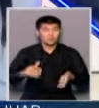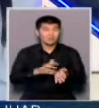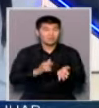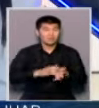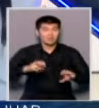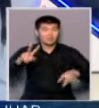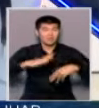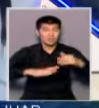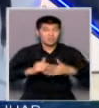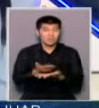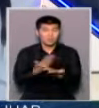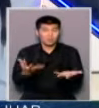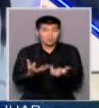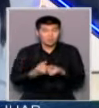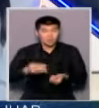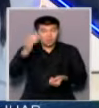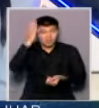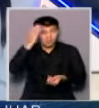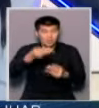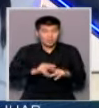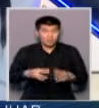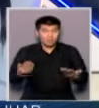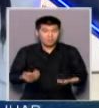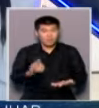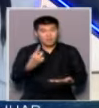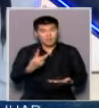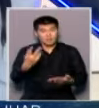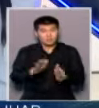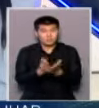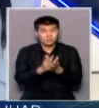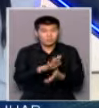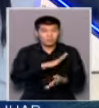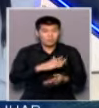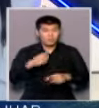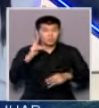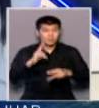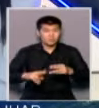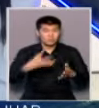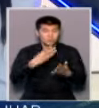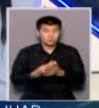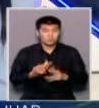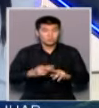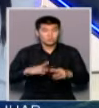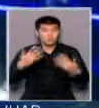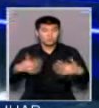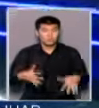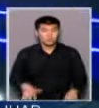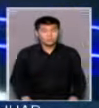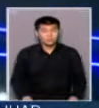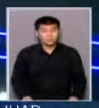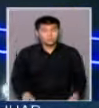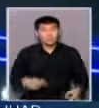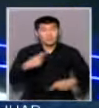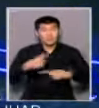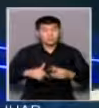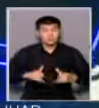хватало специалистов. Мы получали знания всего по 1-2 книгам. Так мы закончили свое обучение. Для тех, кто